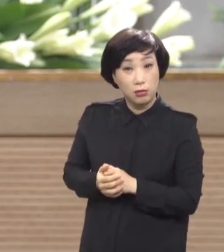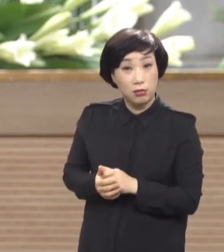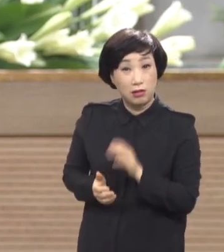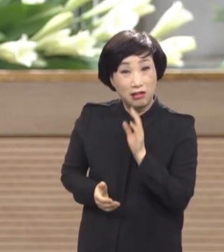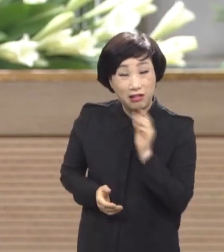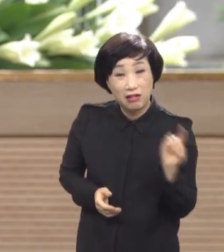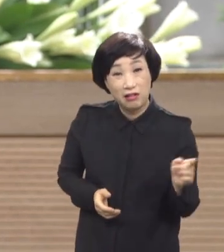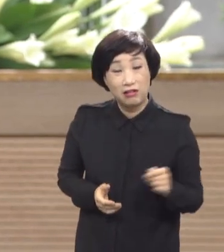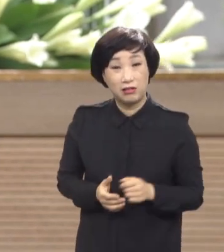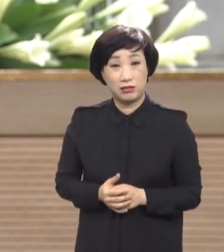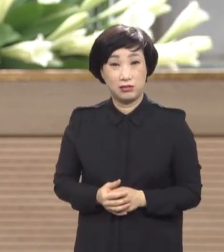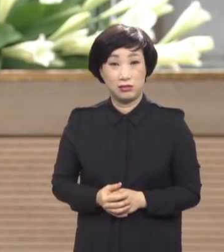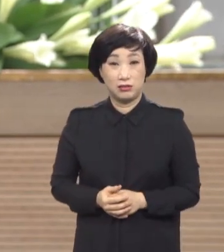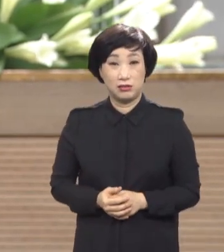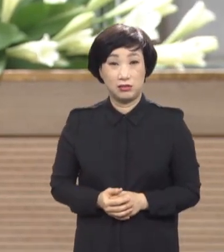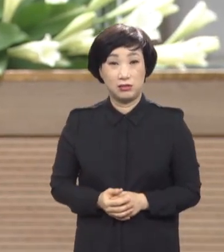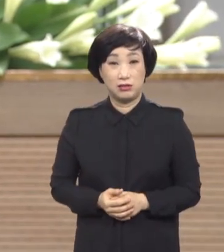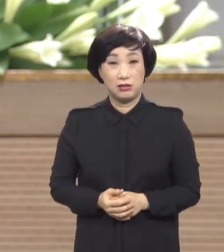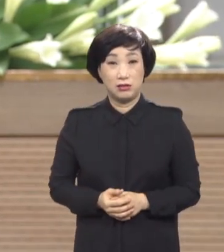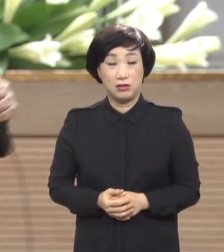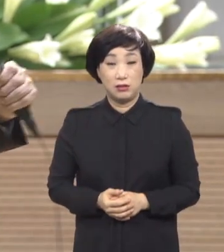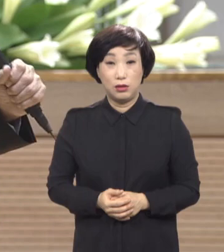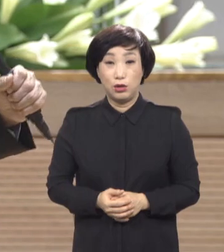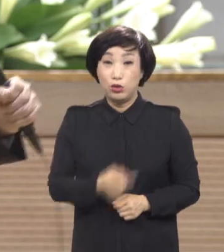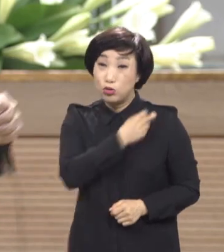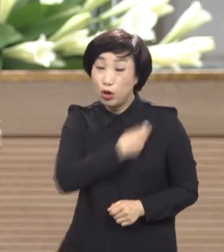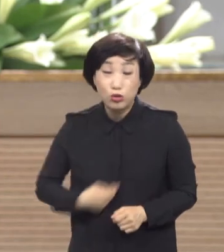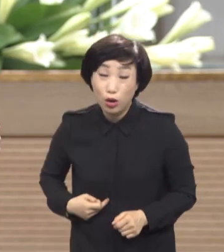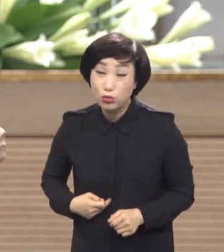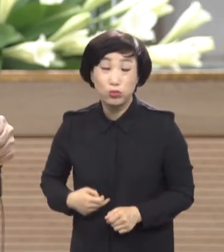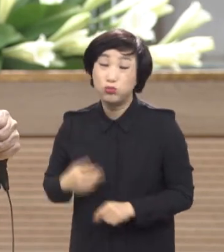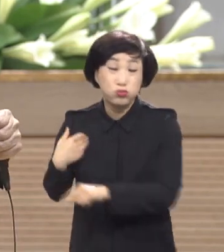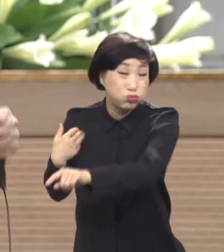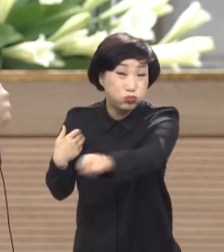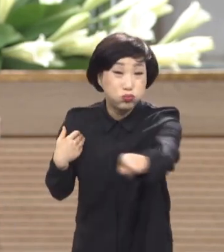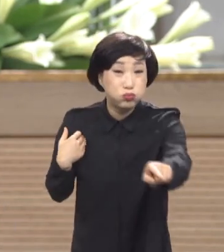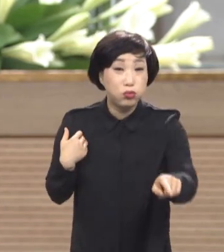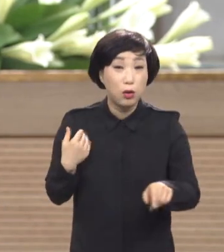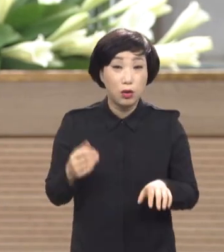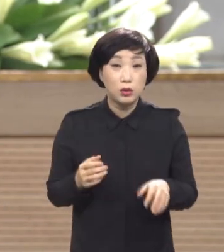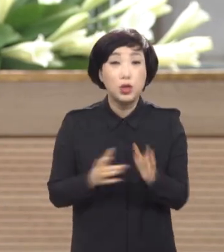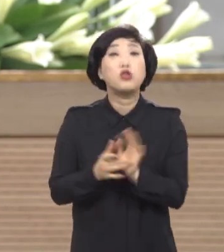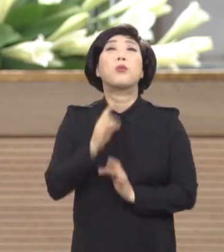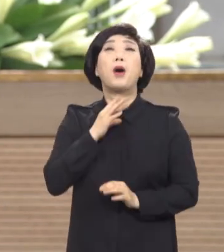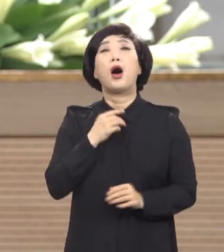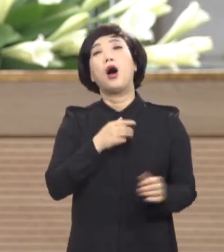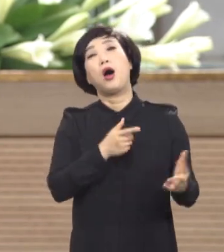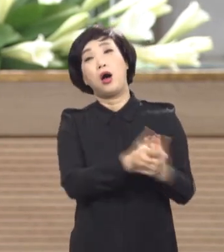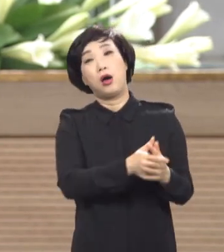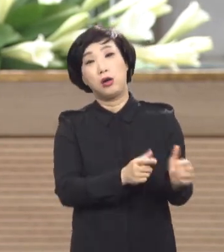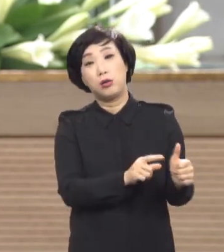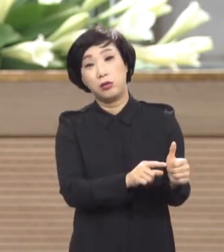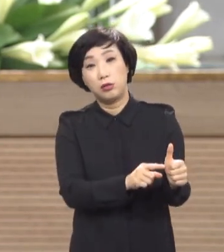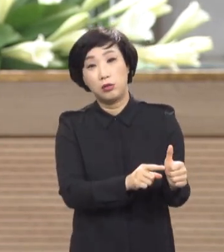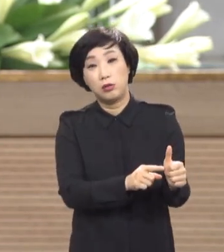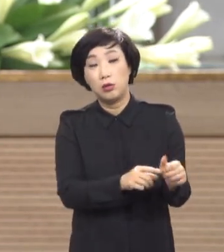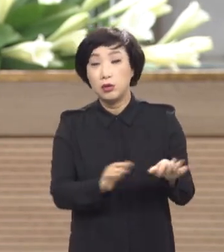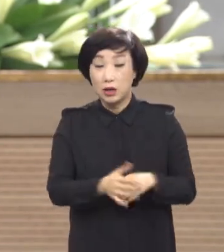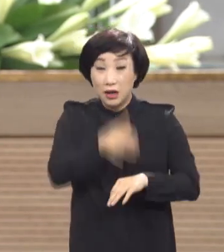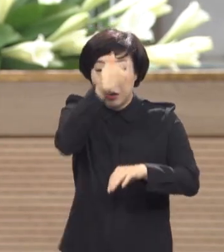팔아먹었어요 제자들은 아무도 몰라요 예수님만 알아요 그리고 이제